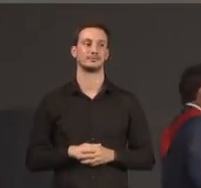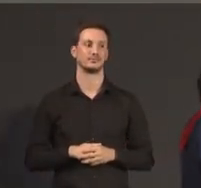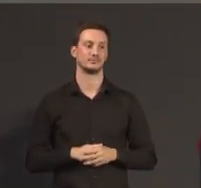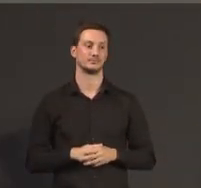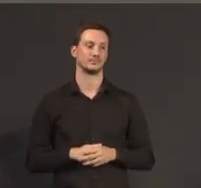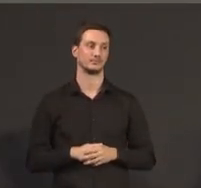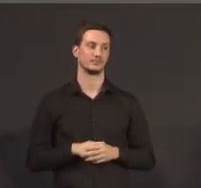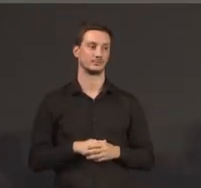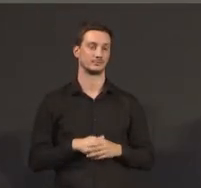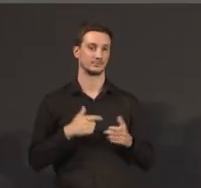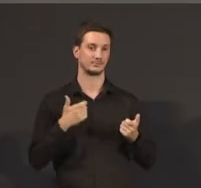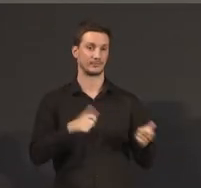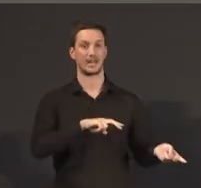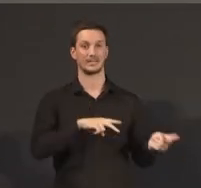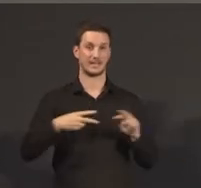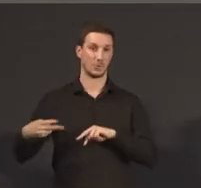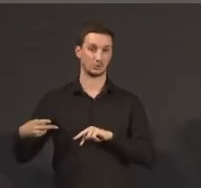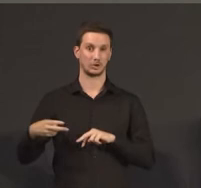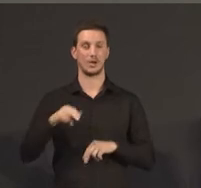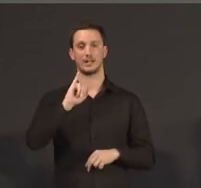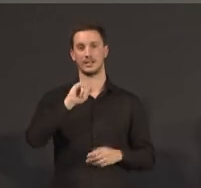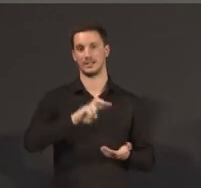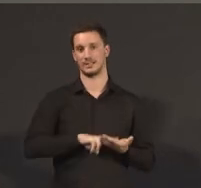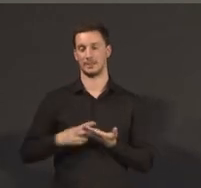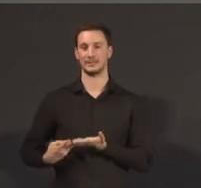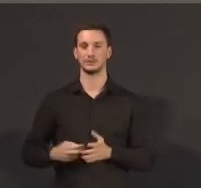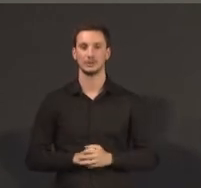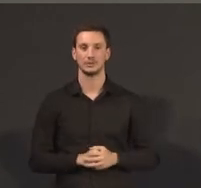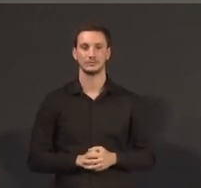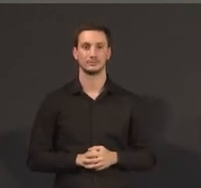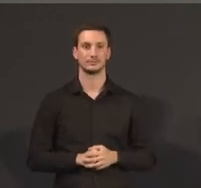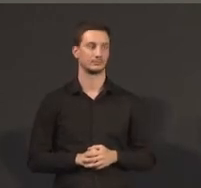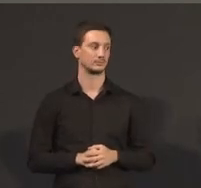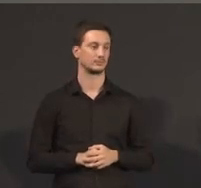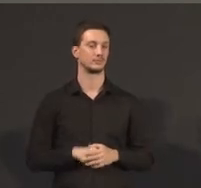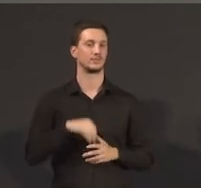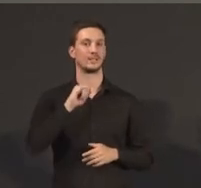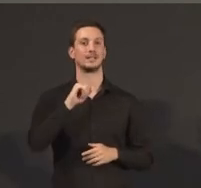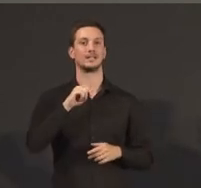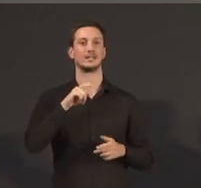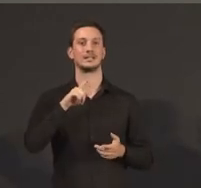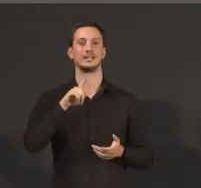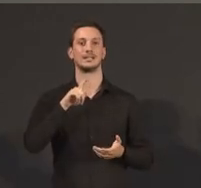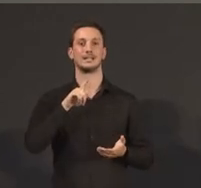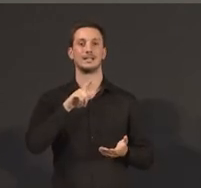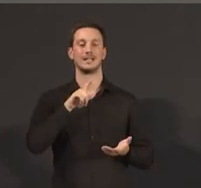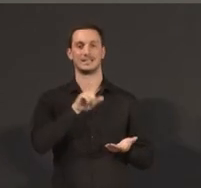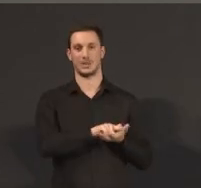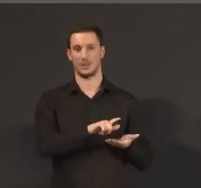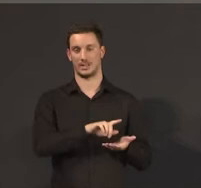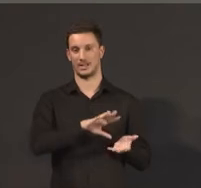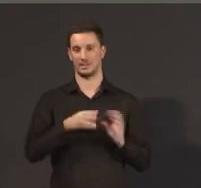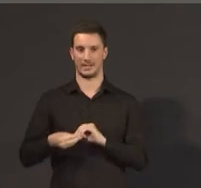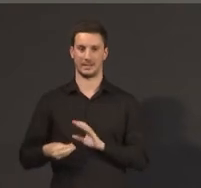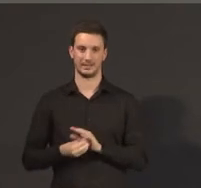del doble grau en Traducció i Interpretació i Llengües Aplicades.